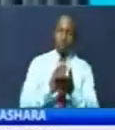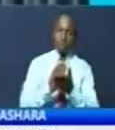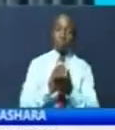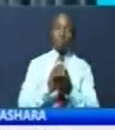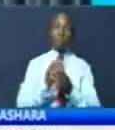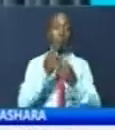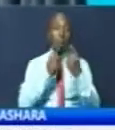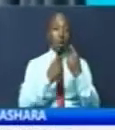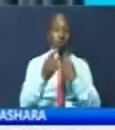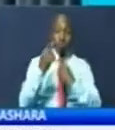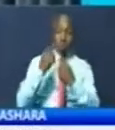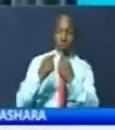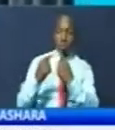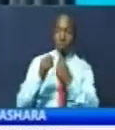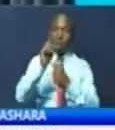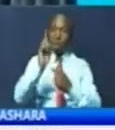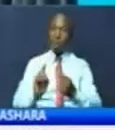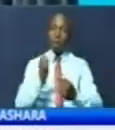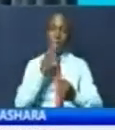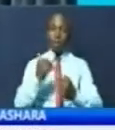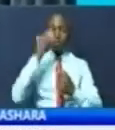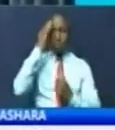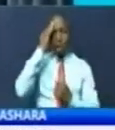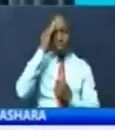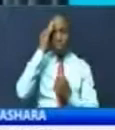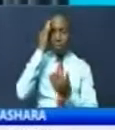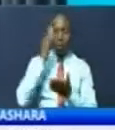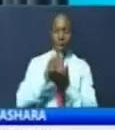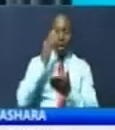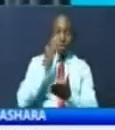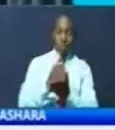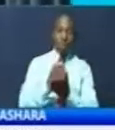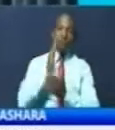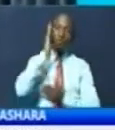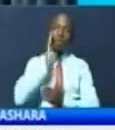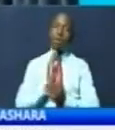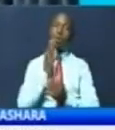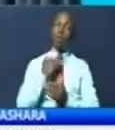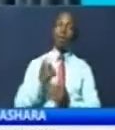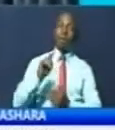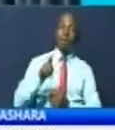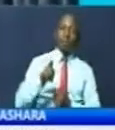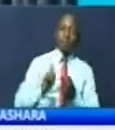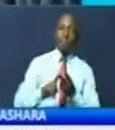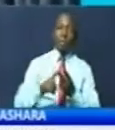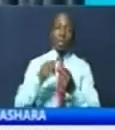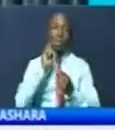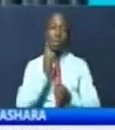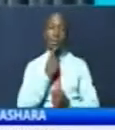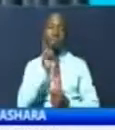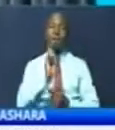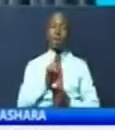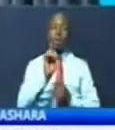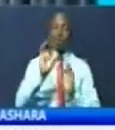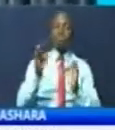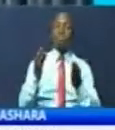mazungumzo ambayo tunataka kujua kiuhalisia vijana wanahitaji nini na majawabu yake yaweje.